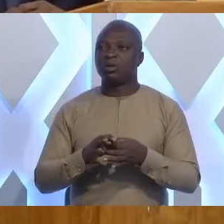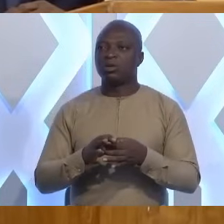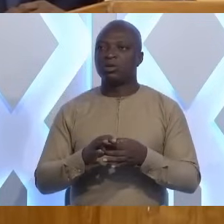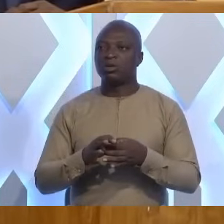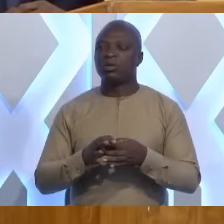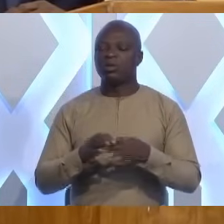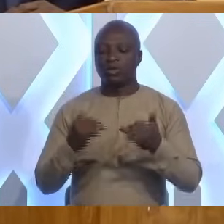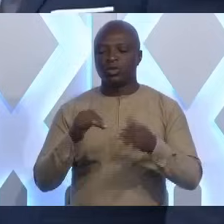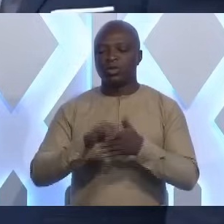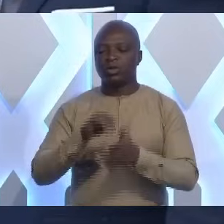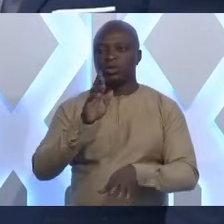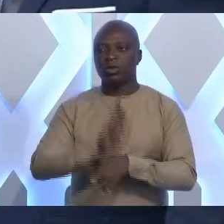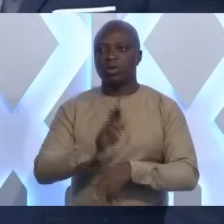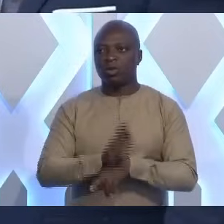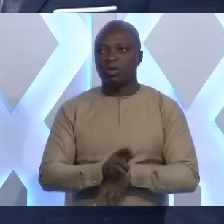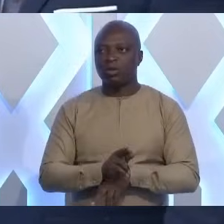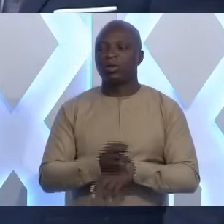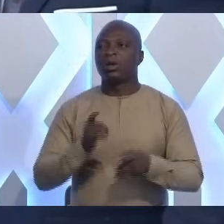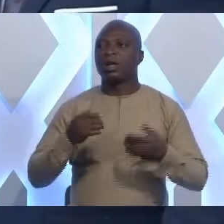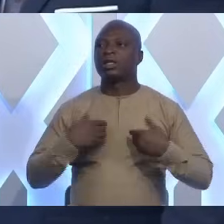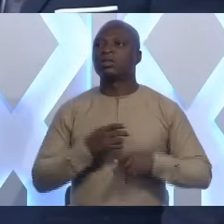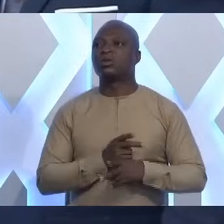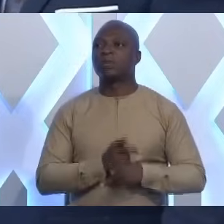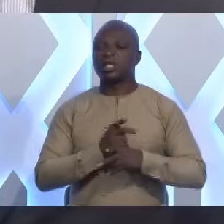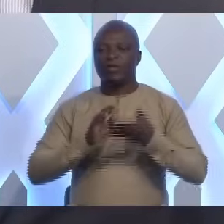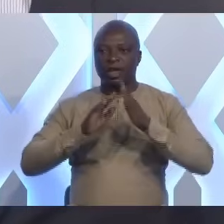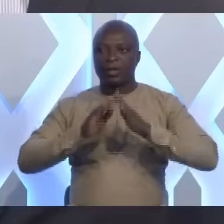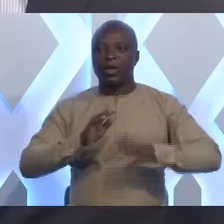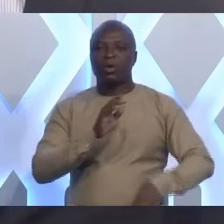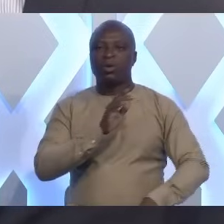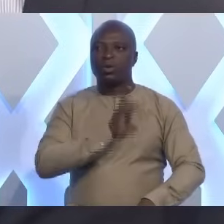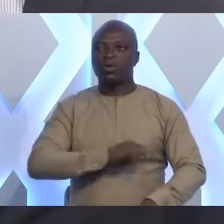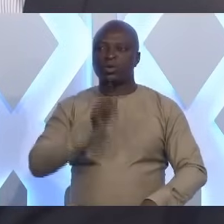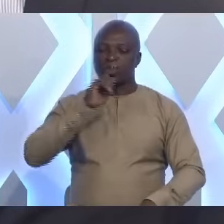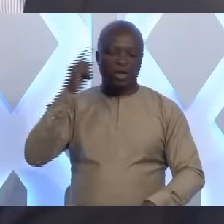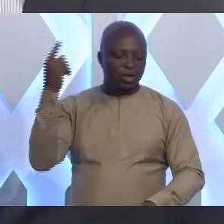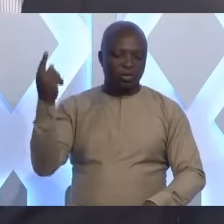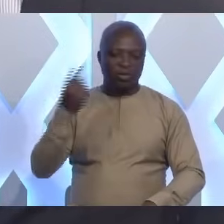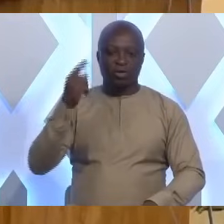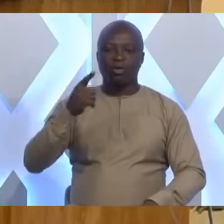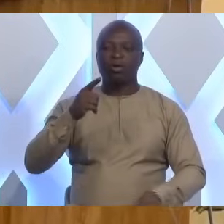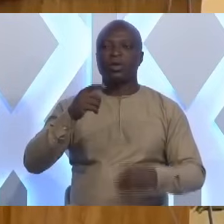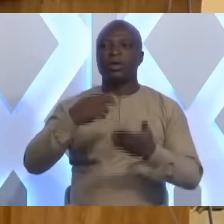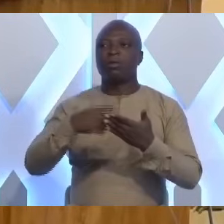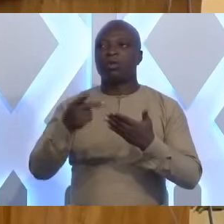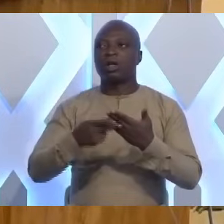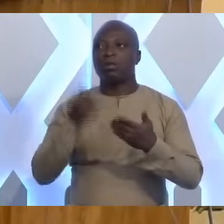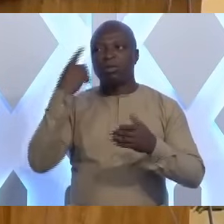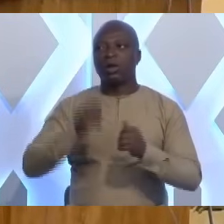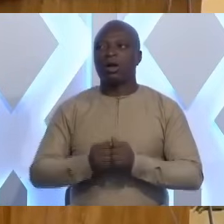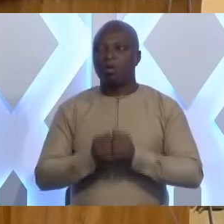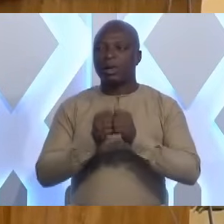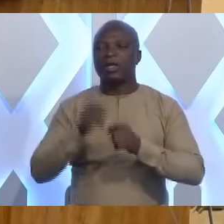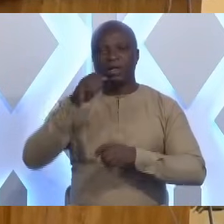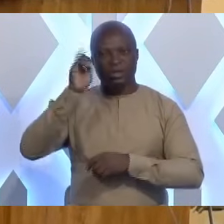jouer ce rôle. Quand il s'agit de préserver la paix, le Togo sera toujours aux premières loges pour accompagner les